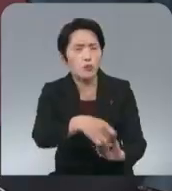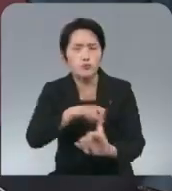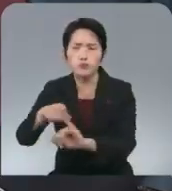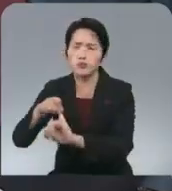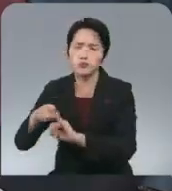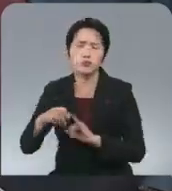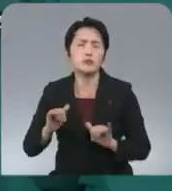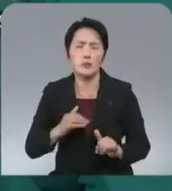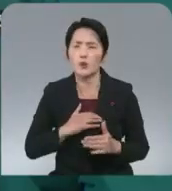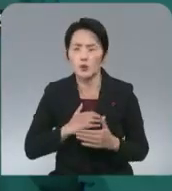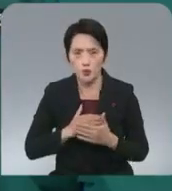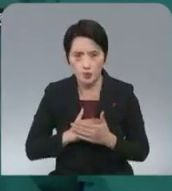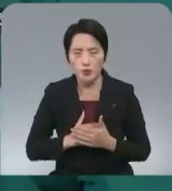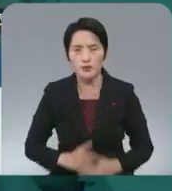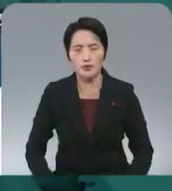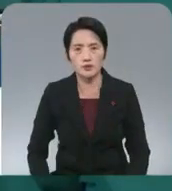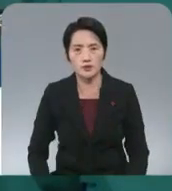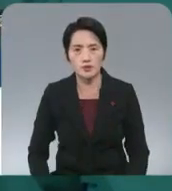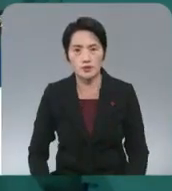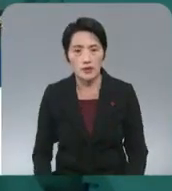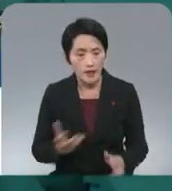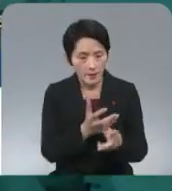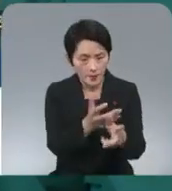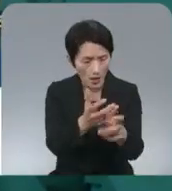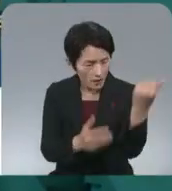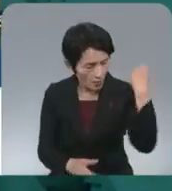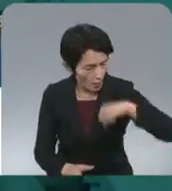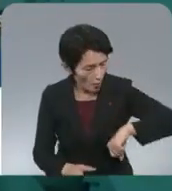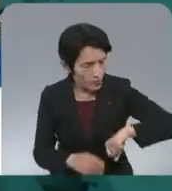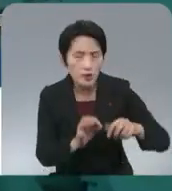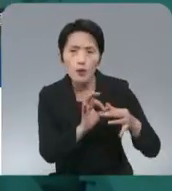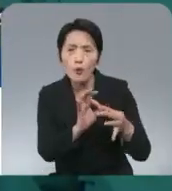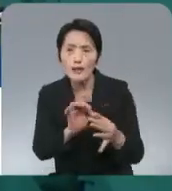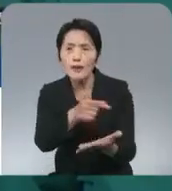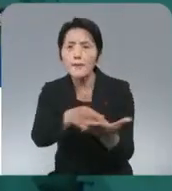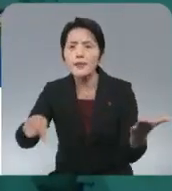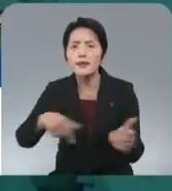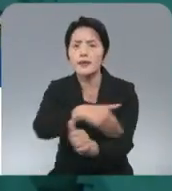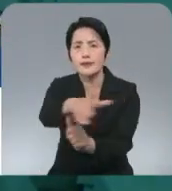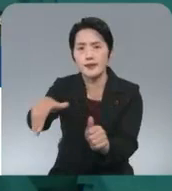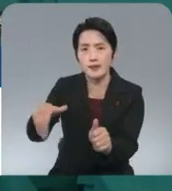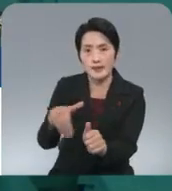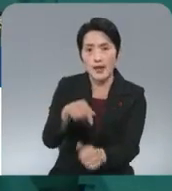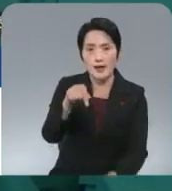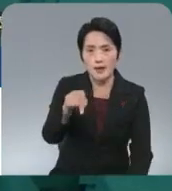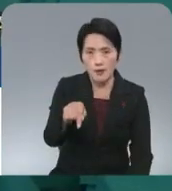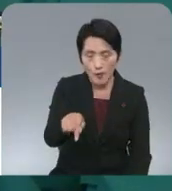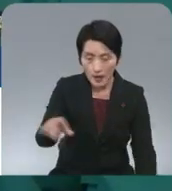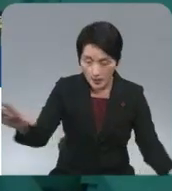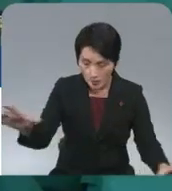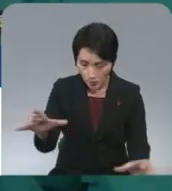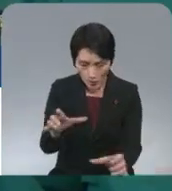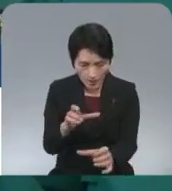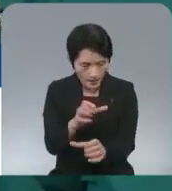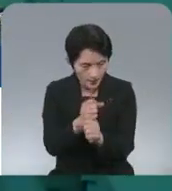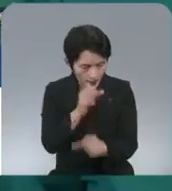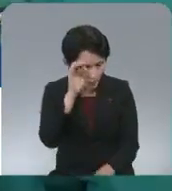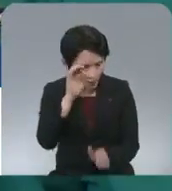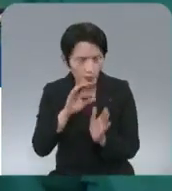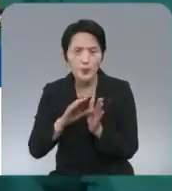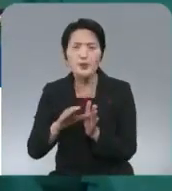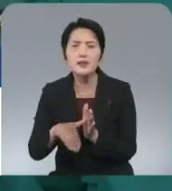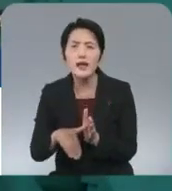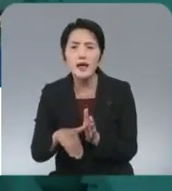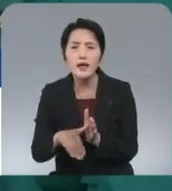quay trở lại làm việc của công đoàn vận tải hàng hóa chính phủ nhận định việc ban tiếp lệnh cưỡng chế là điều bất khả kháng đối với những tài xế từ chối